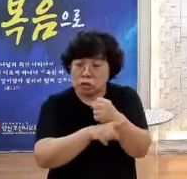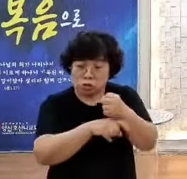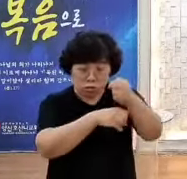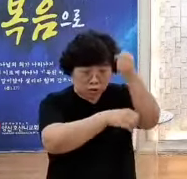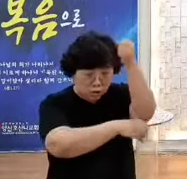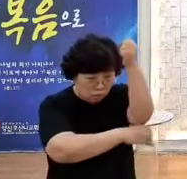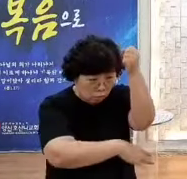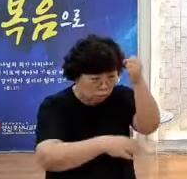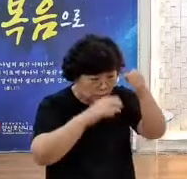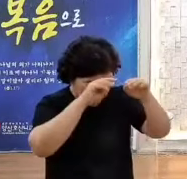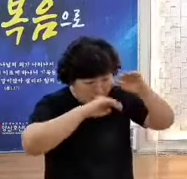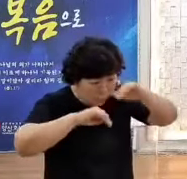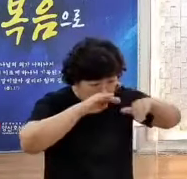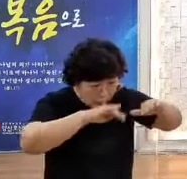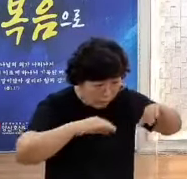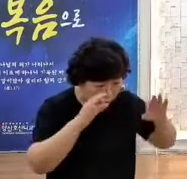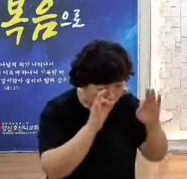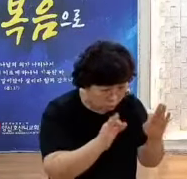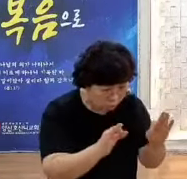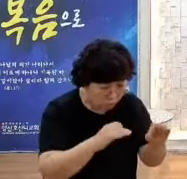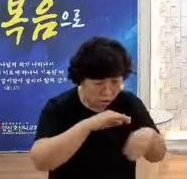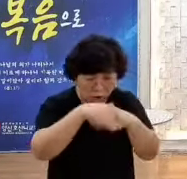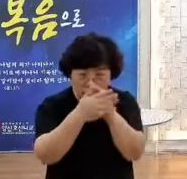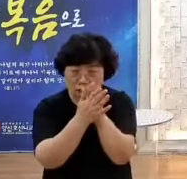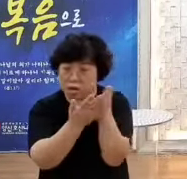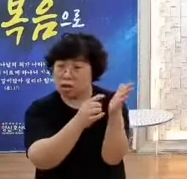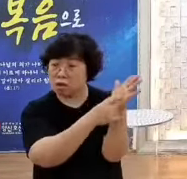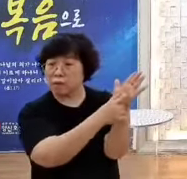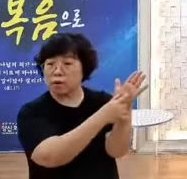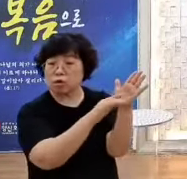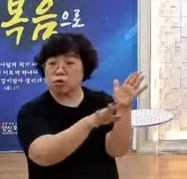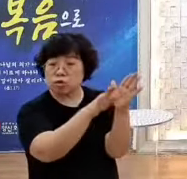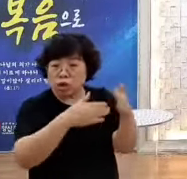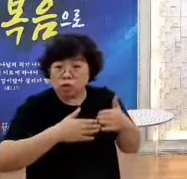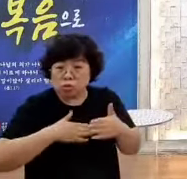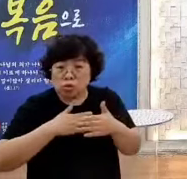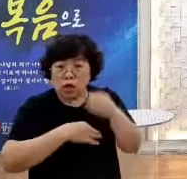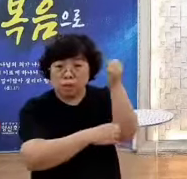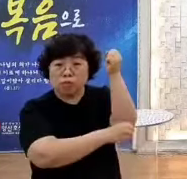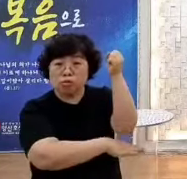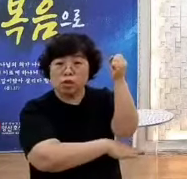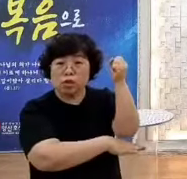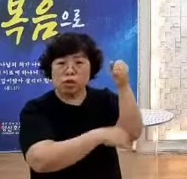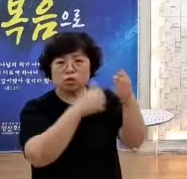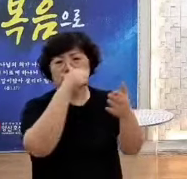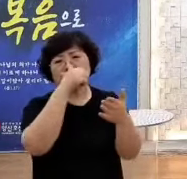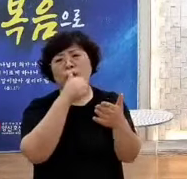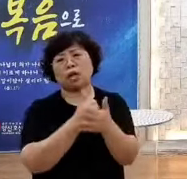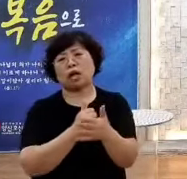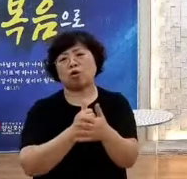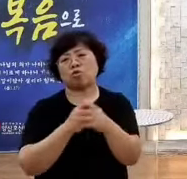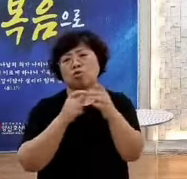근원을 따지고 들어가 보면 성경은 우리의 이 불안의 근원을 죄라고 합니다.